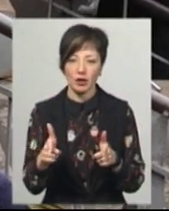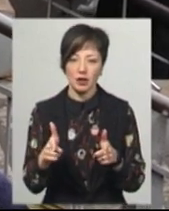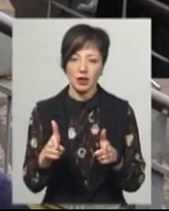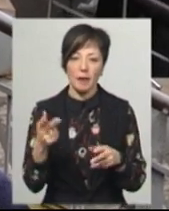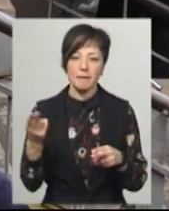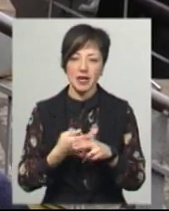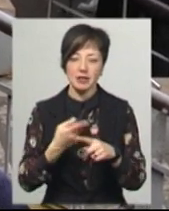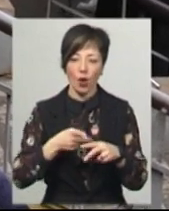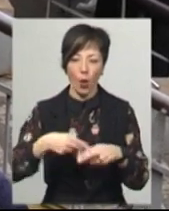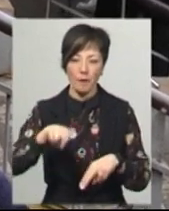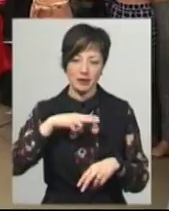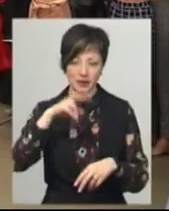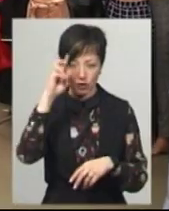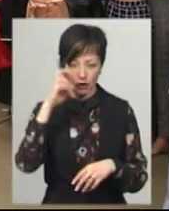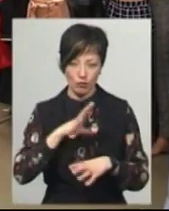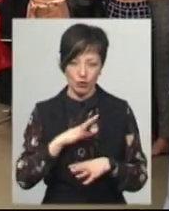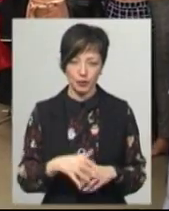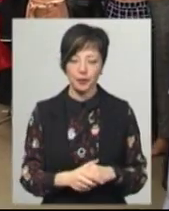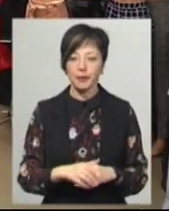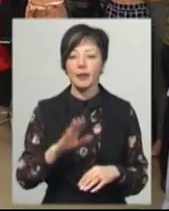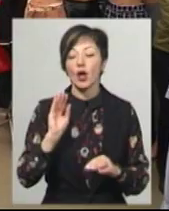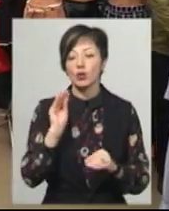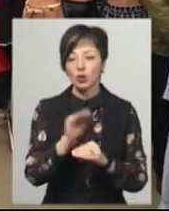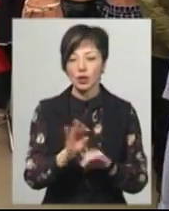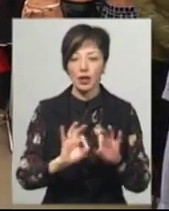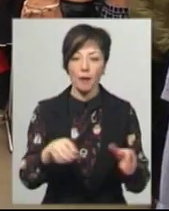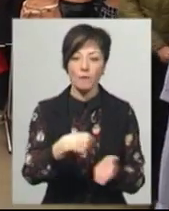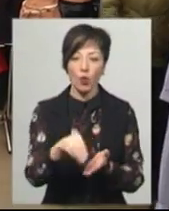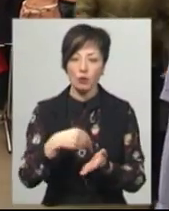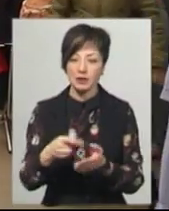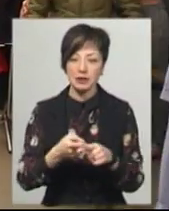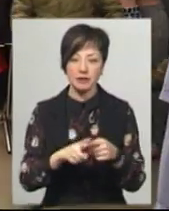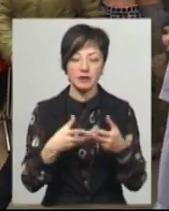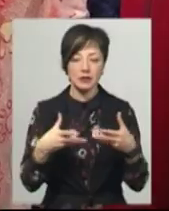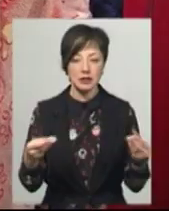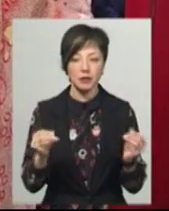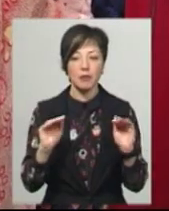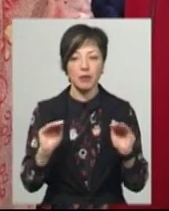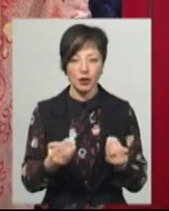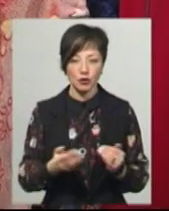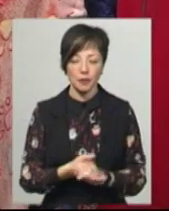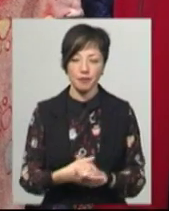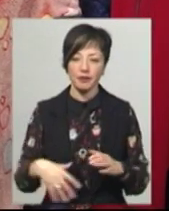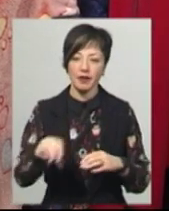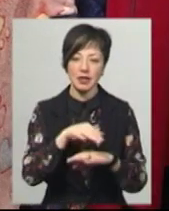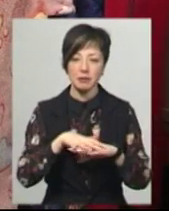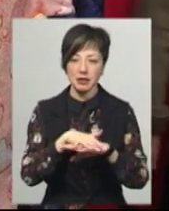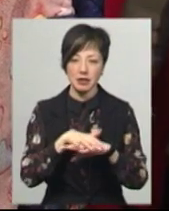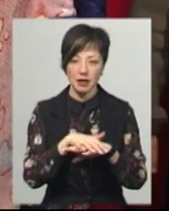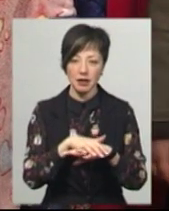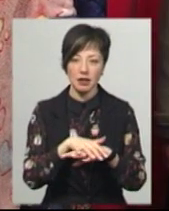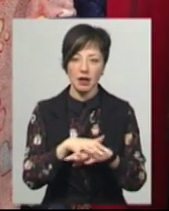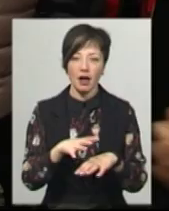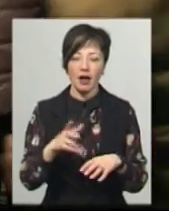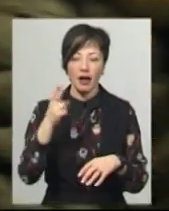тієї компенсації державної обійтися. Жінка додає, покупців на ринку цієї весни значно поменшало. Весь базар запитаний на